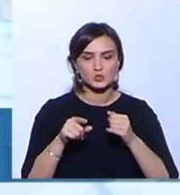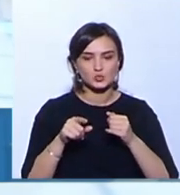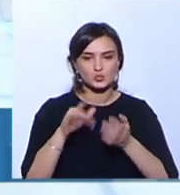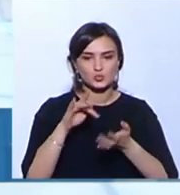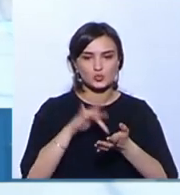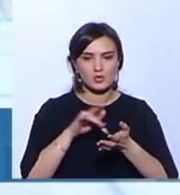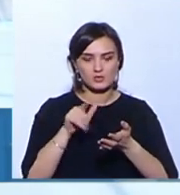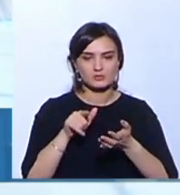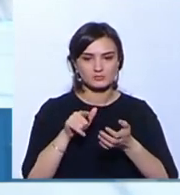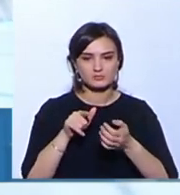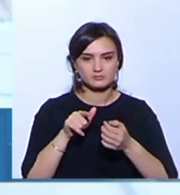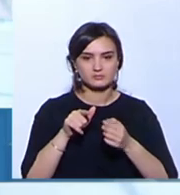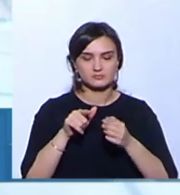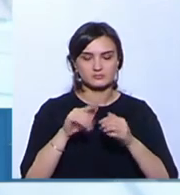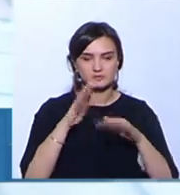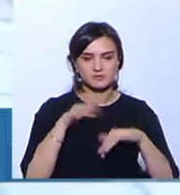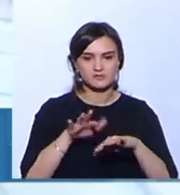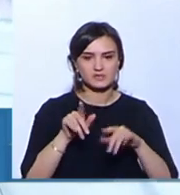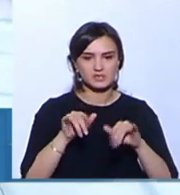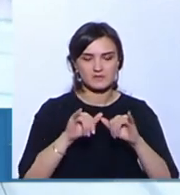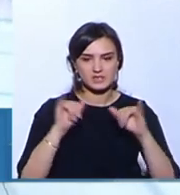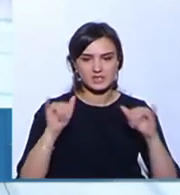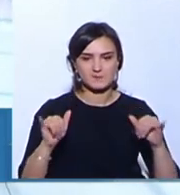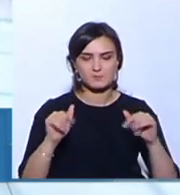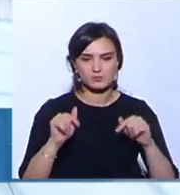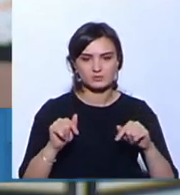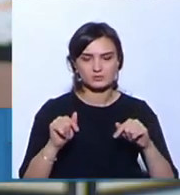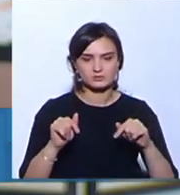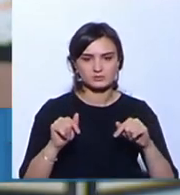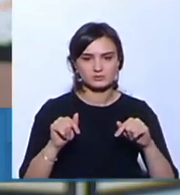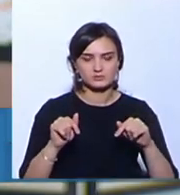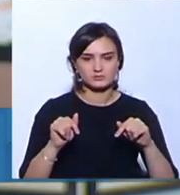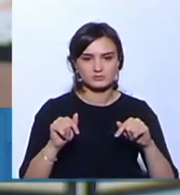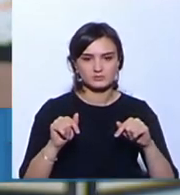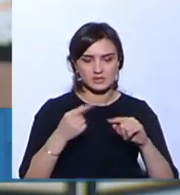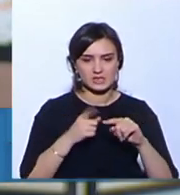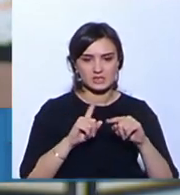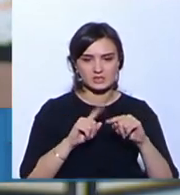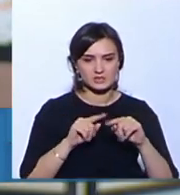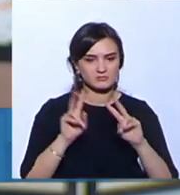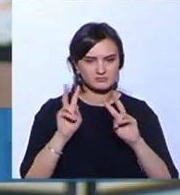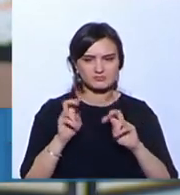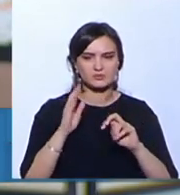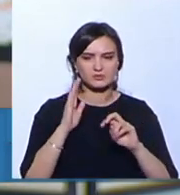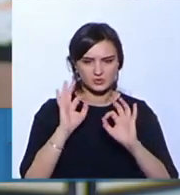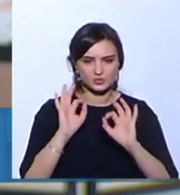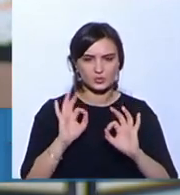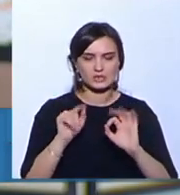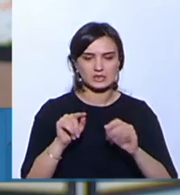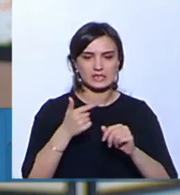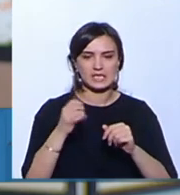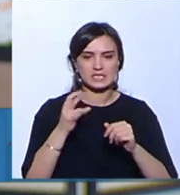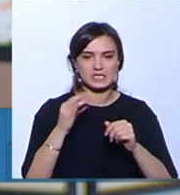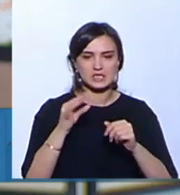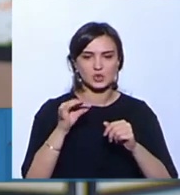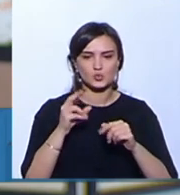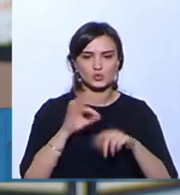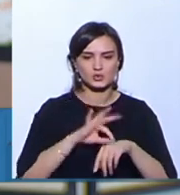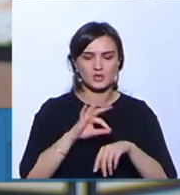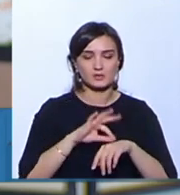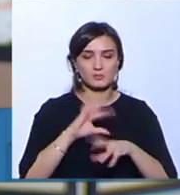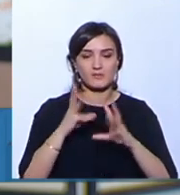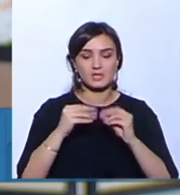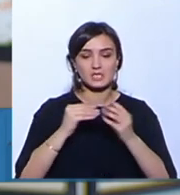გარშემო ქვეყნებში გავრცელებული. ეს არის ჭეშმარიტად გენეტიკური დაავადება. მისი ყველაზე მაღალი